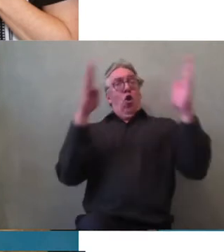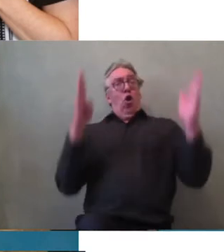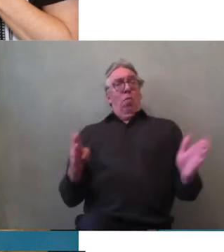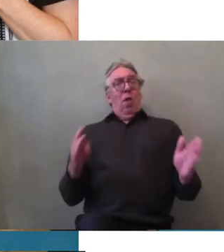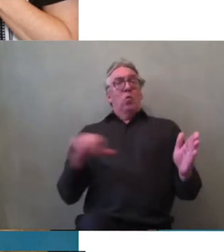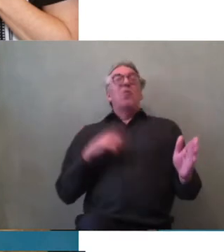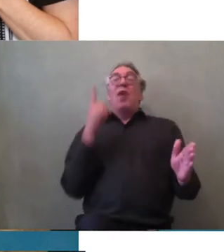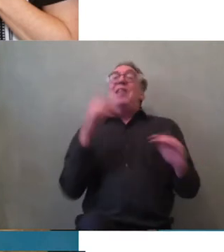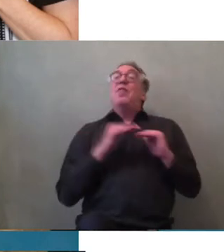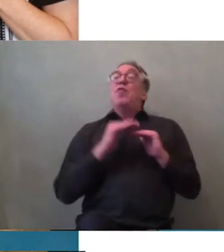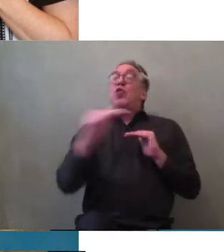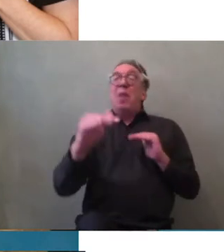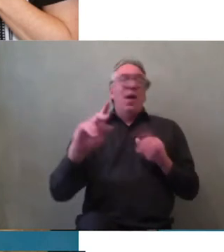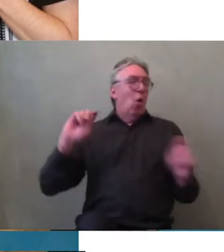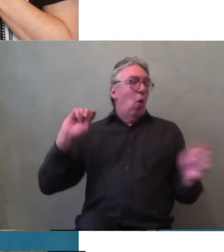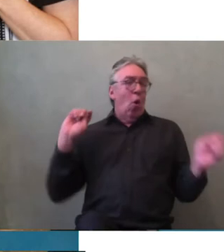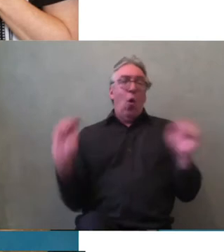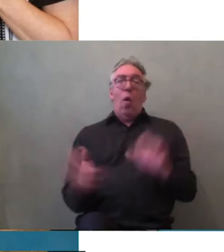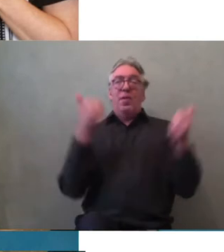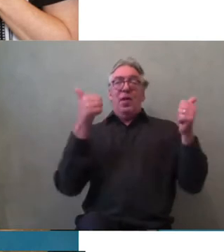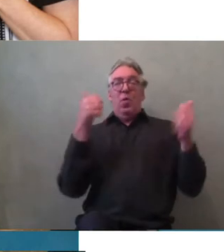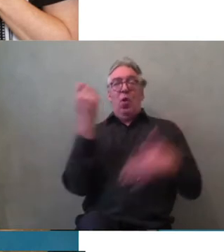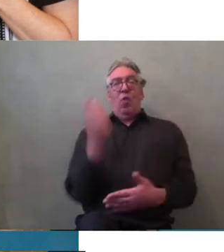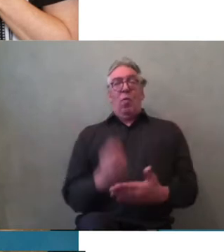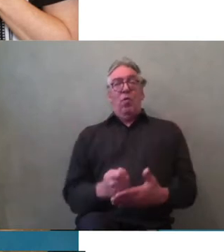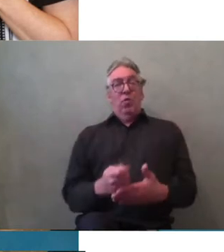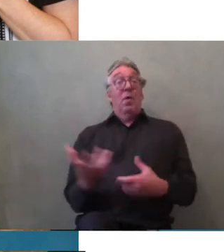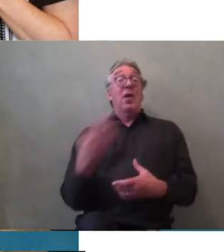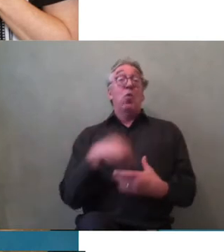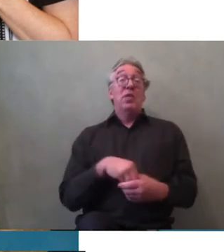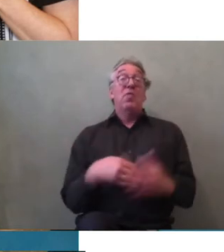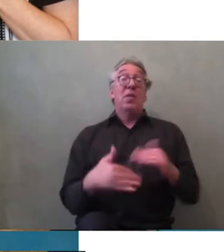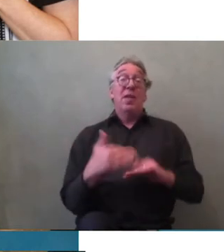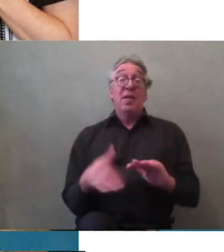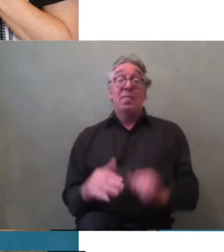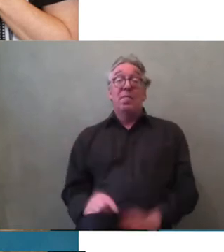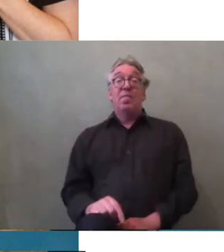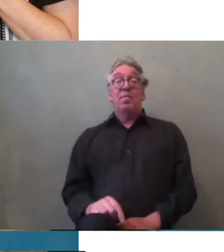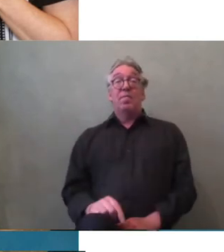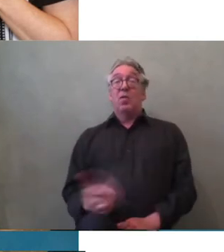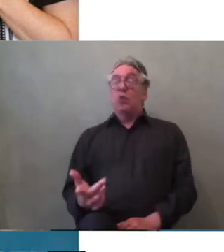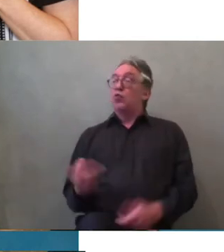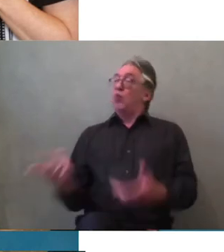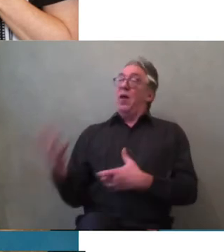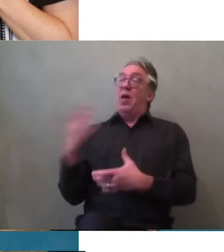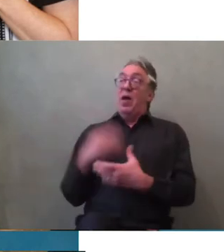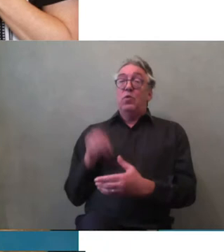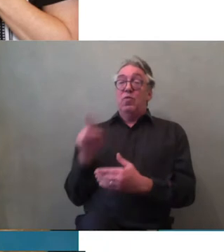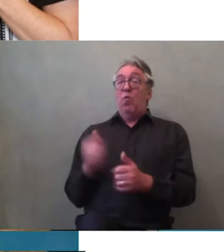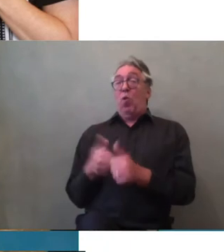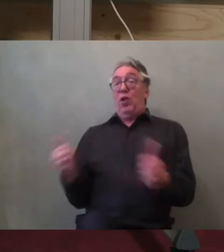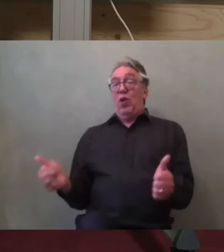hebben ontworpen. Op een inclusieve manier. Dus dat het is dus inclusief voor iedereen. Op een intuïtieve